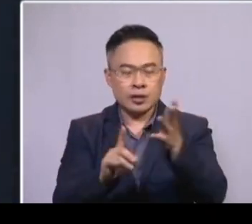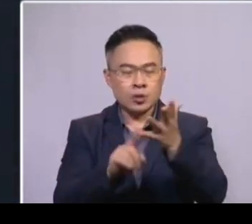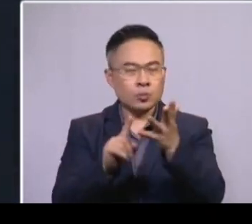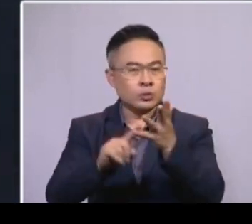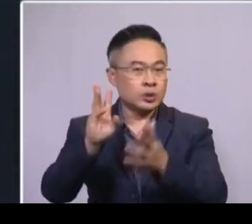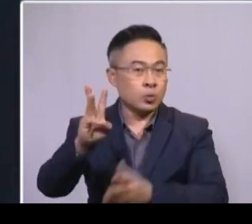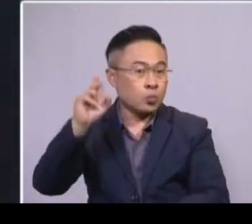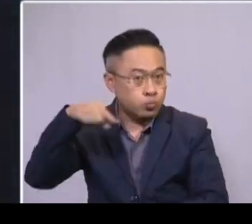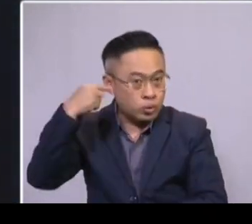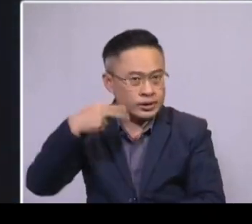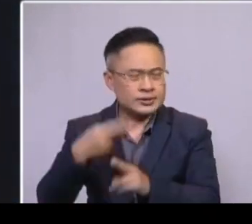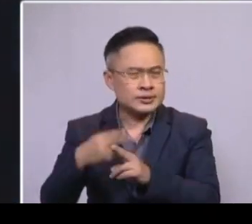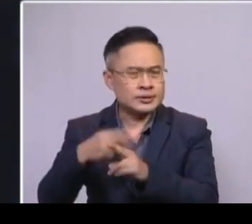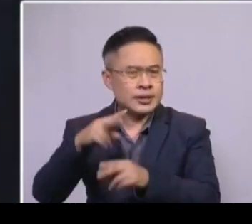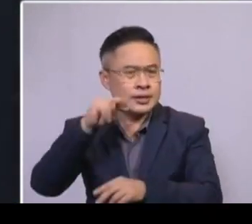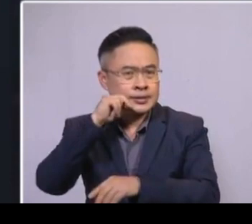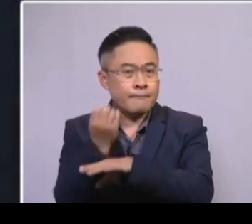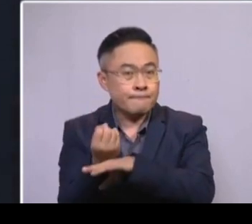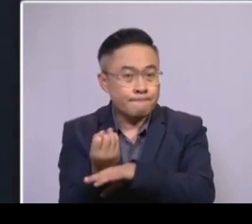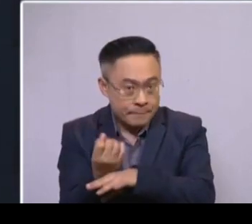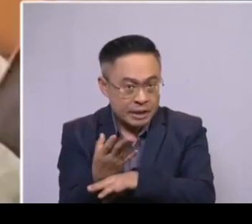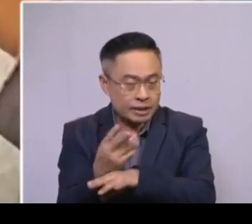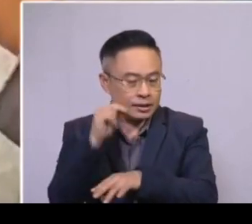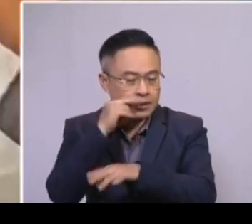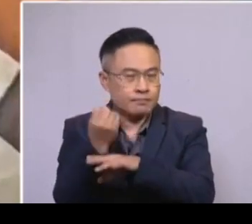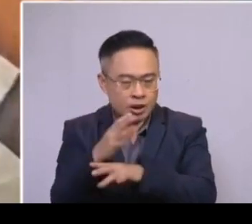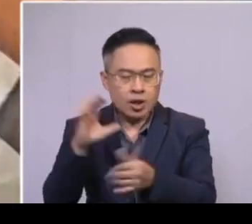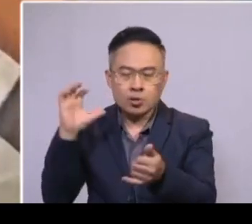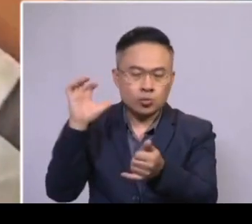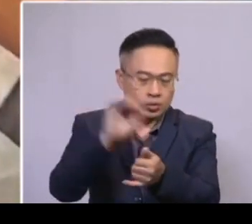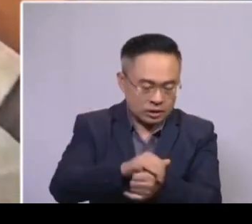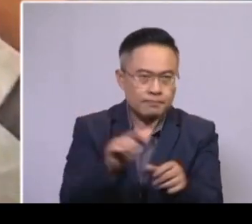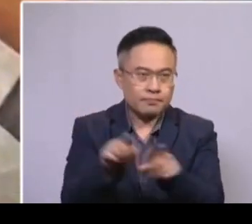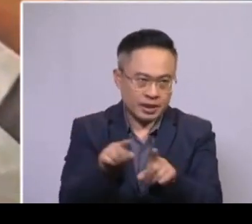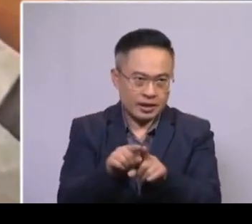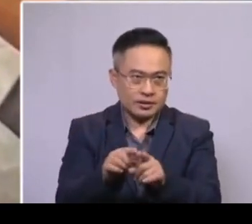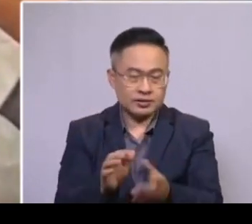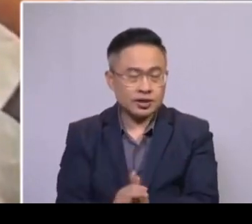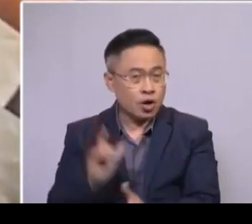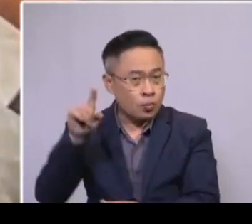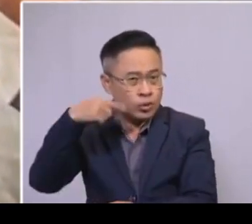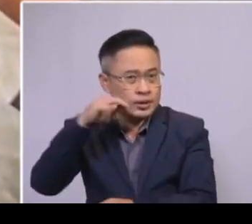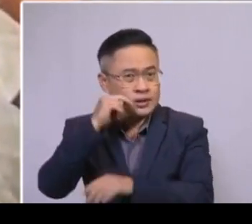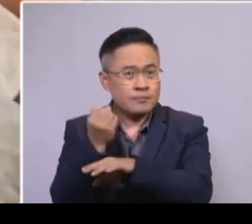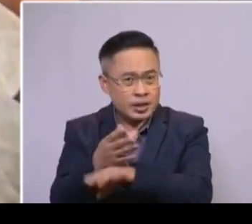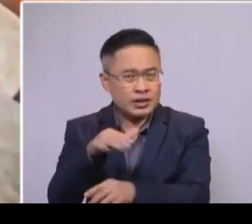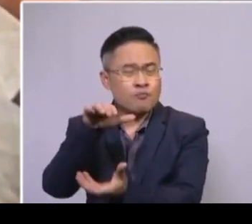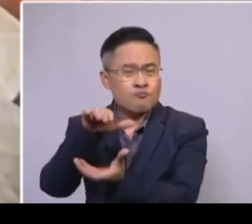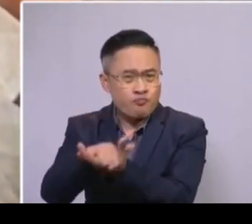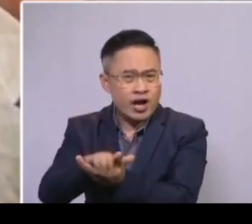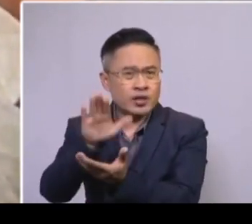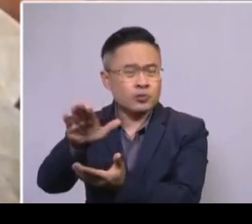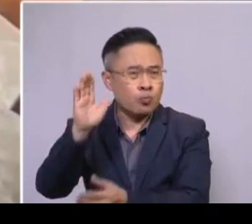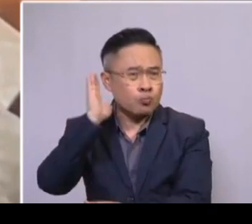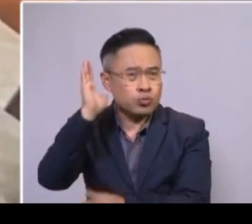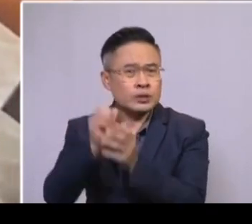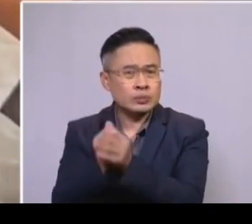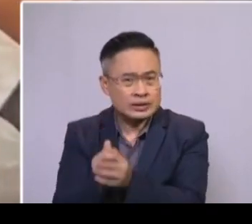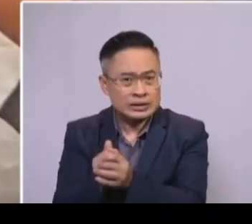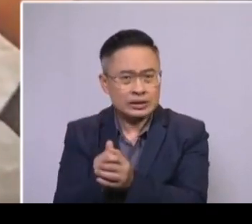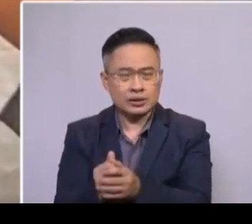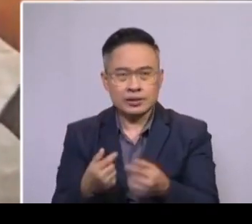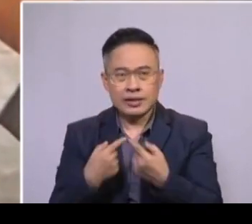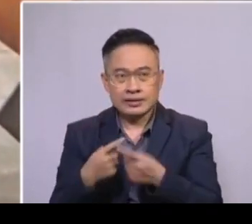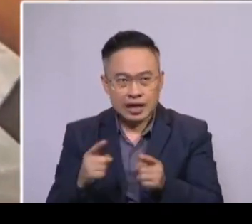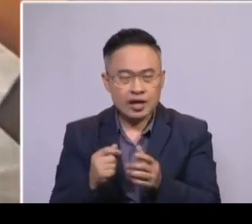ก็คือเพชรลดาหรือว่าน้ำเพชรนี่แหละที่เป็นแฟนของเหยื่อแน่นอนครับว่าเธอทำหน้าที่เป็นนกต่อแล้ว